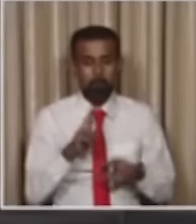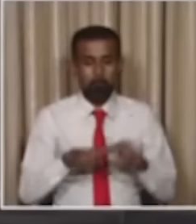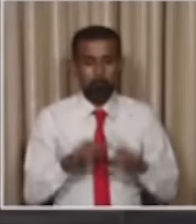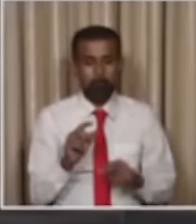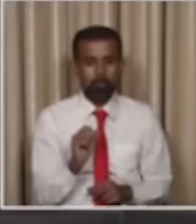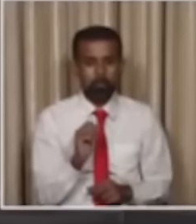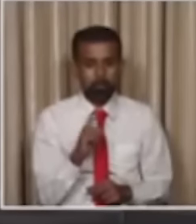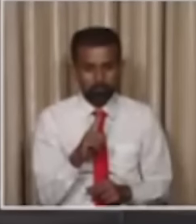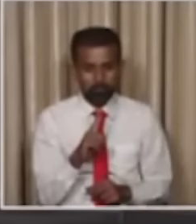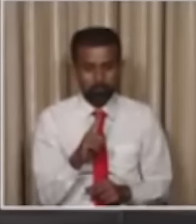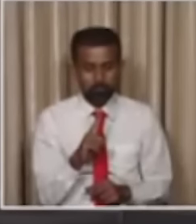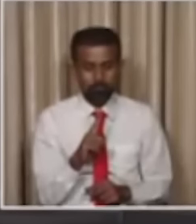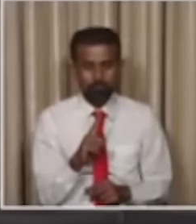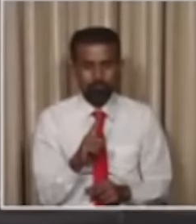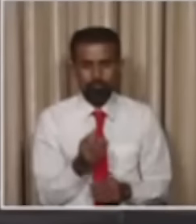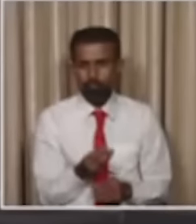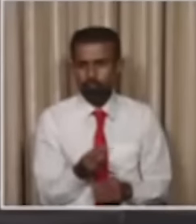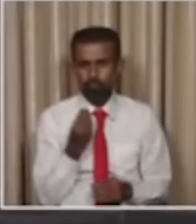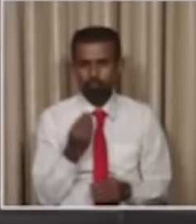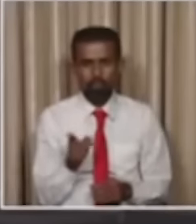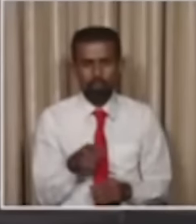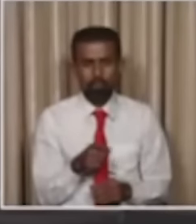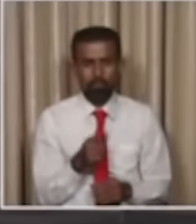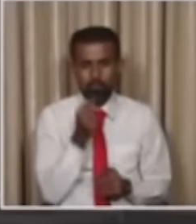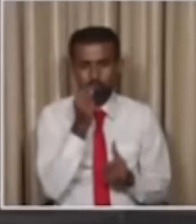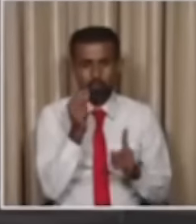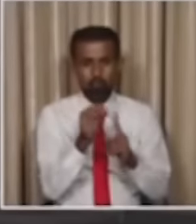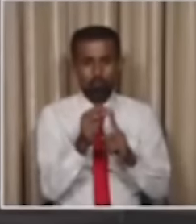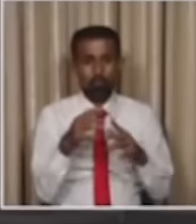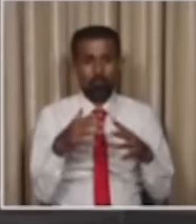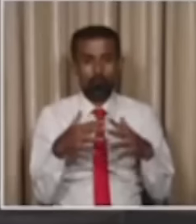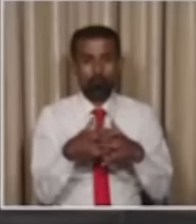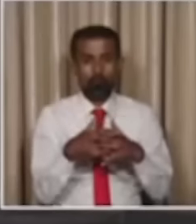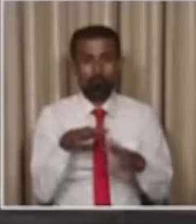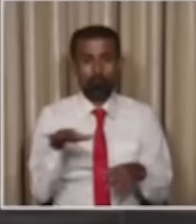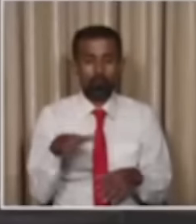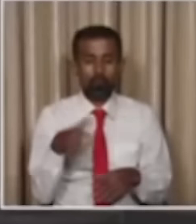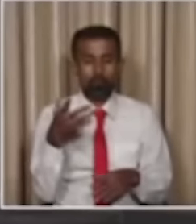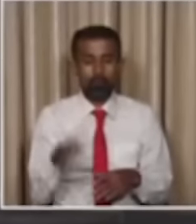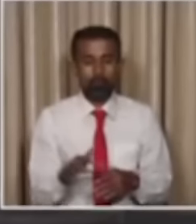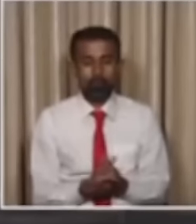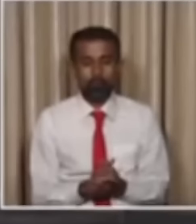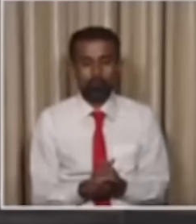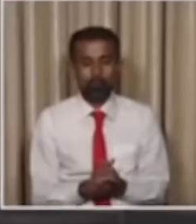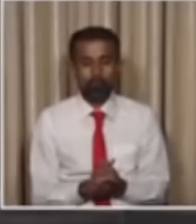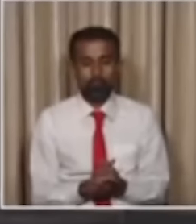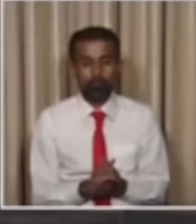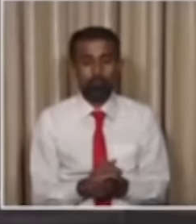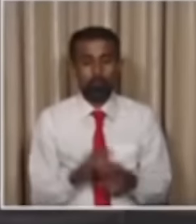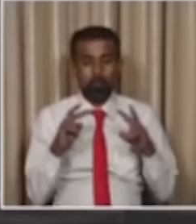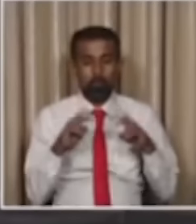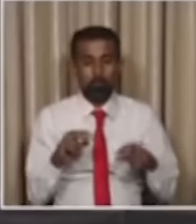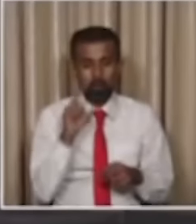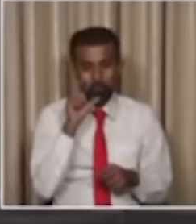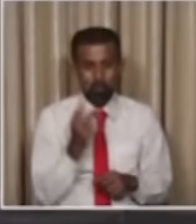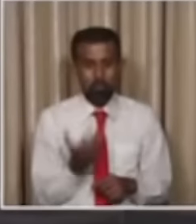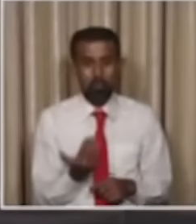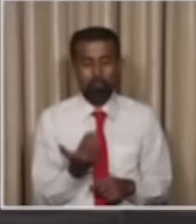පළවන දින හෝ ඊට ආසන්න දිනකදී පුත්තලම වනාතවිල්ලුවේදී සිදු වෙලා තියෙනවා. ඒ පිළිබඳව පරීක්ෂා කරන්නට